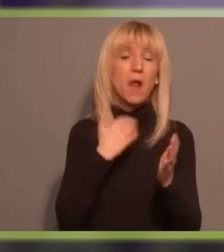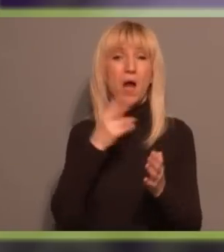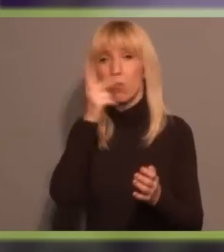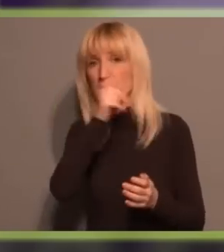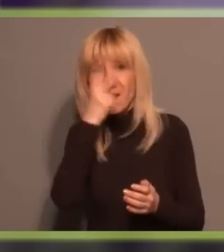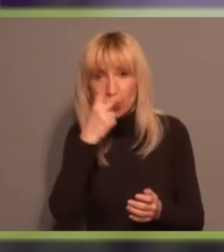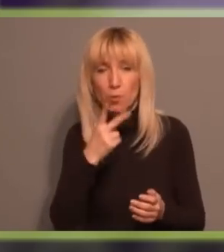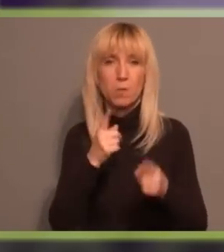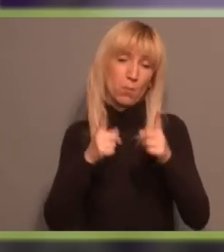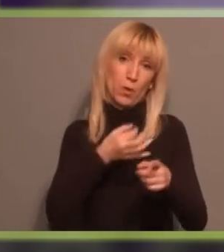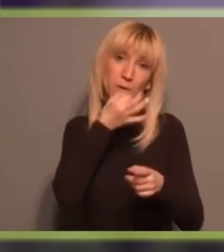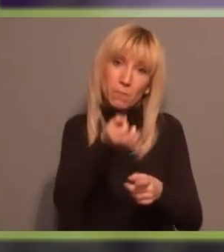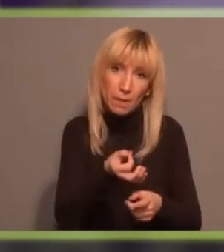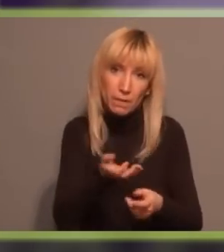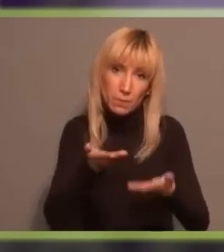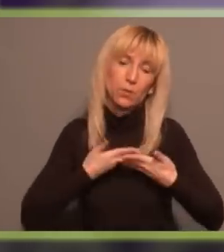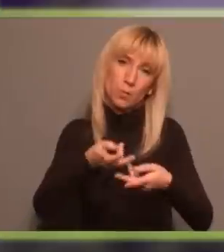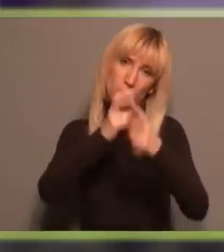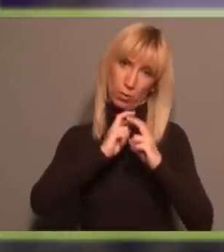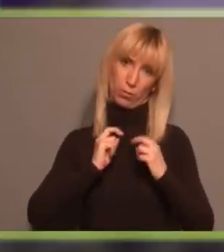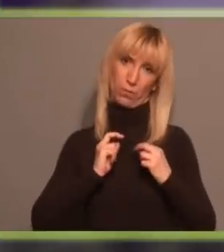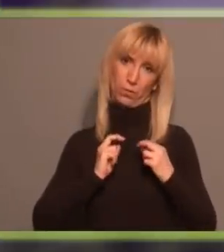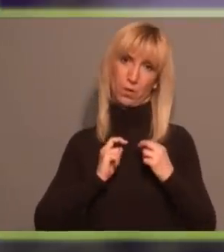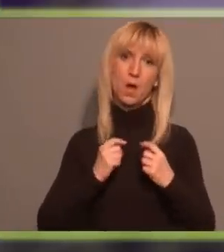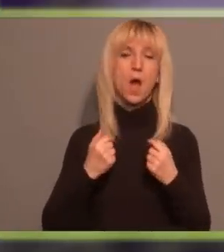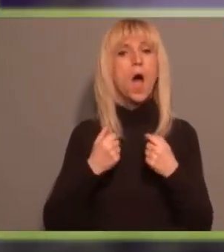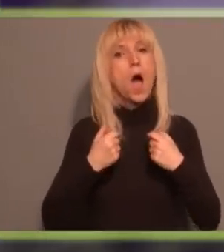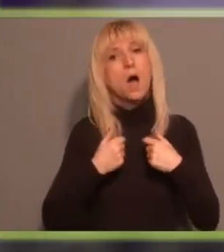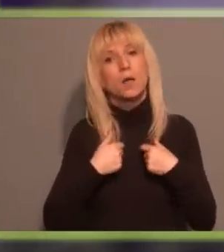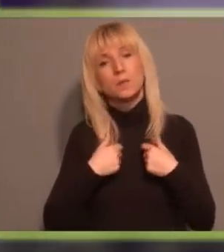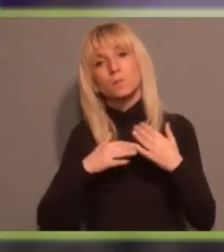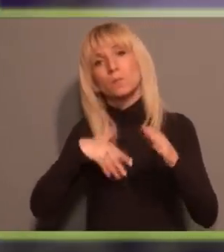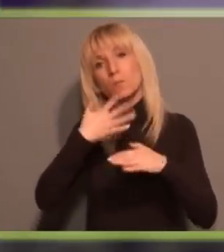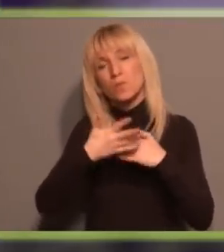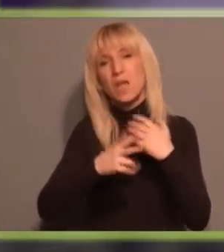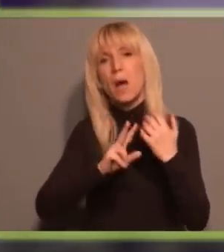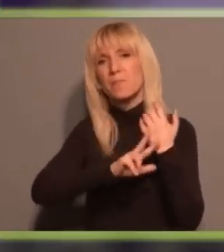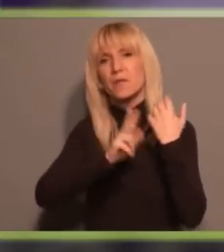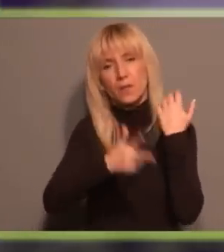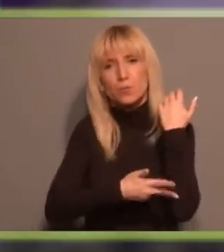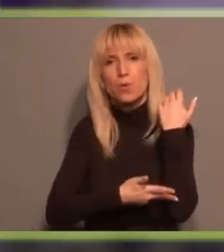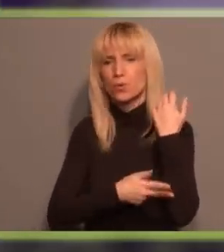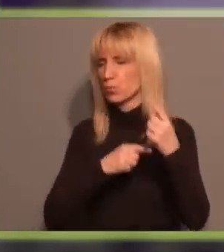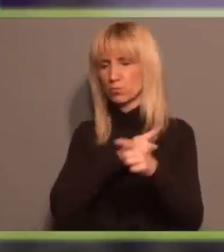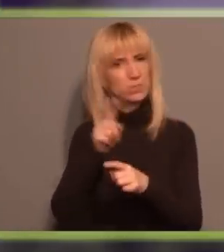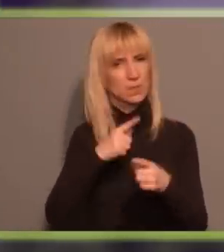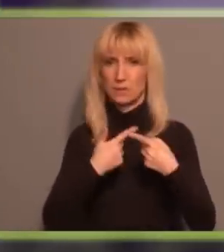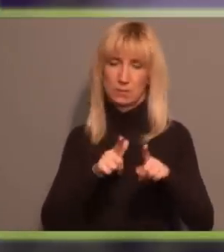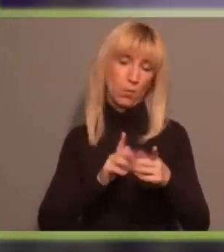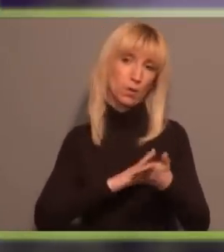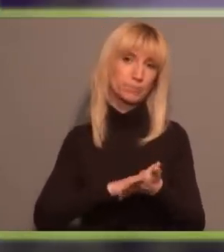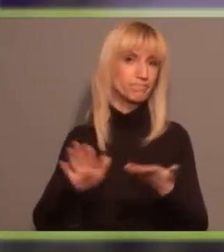uvek treba se pitati, uvek treba dobiti odgovor. Ja nisam htjela da nasem u treću godinu, nisam mogla